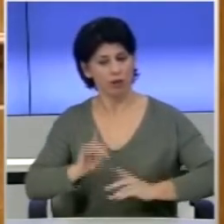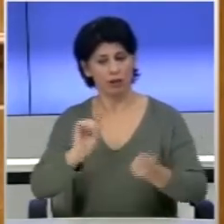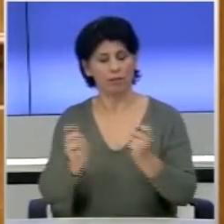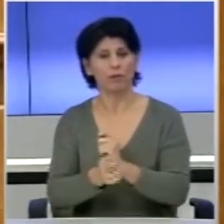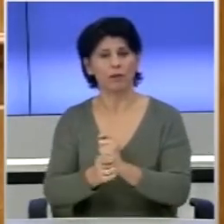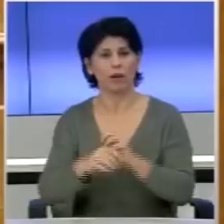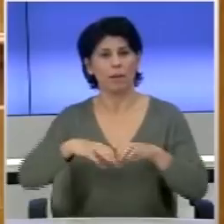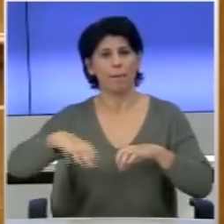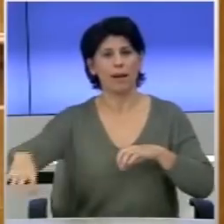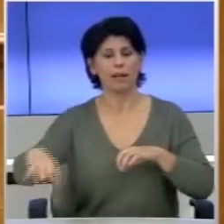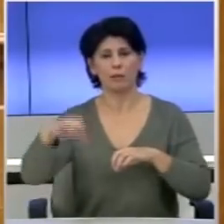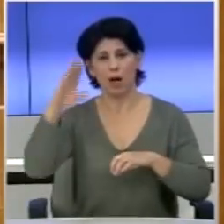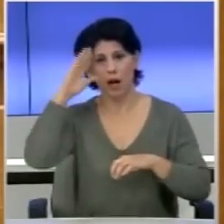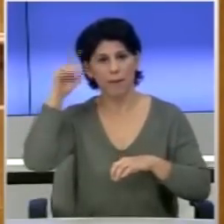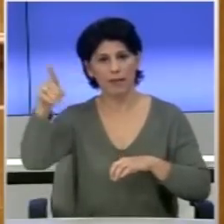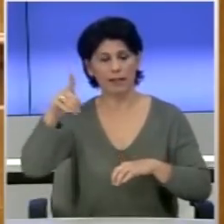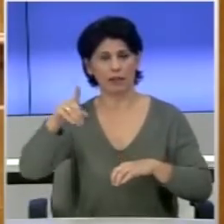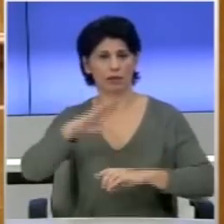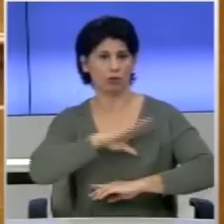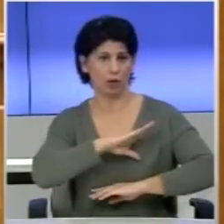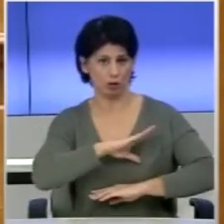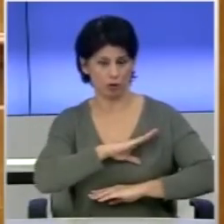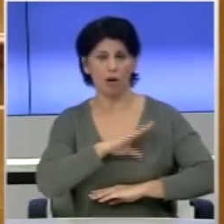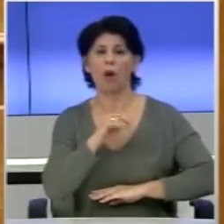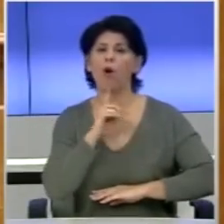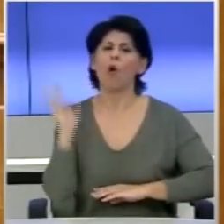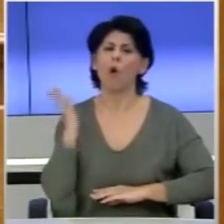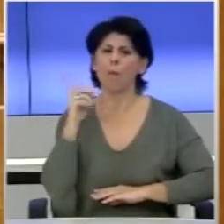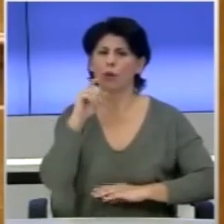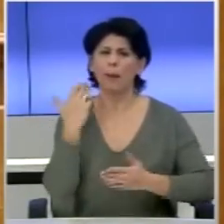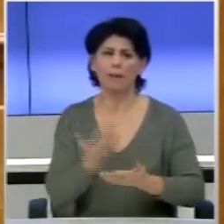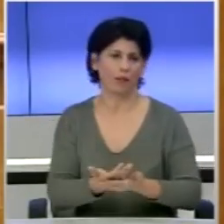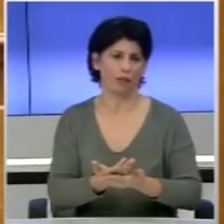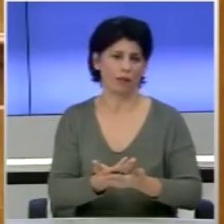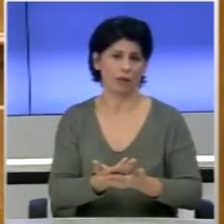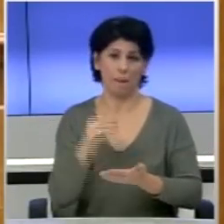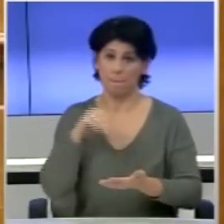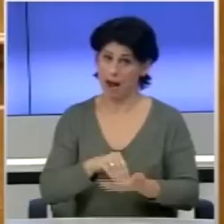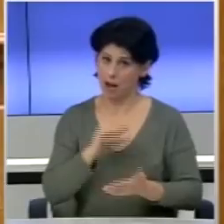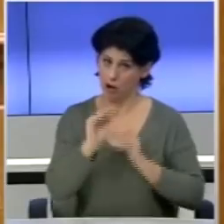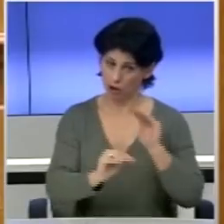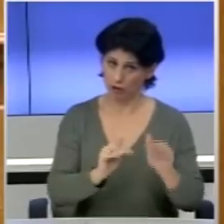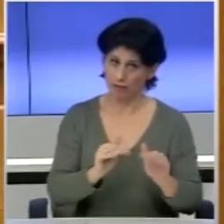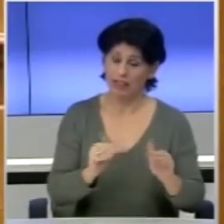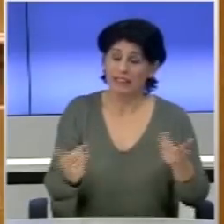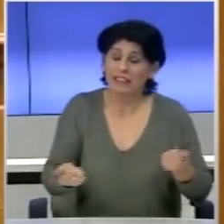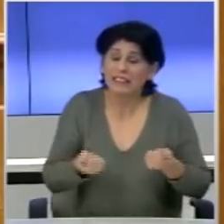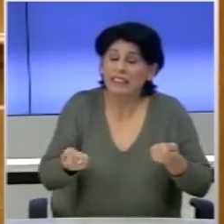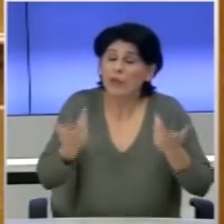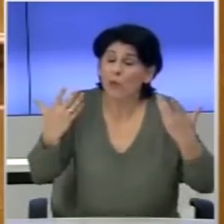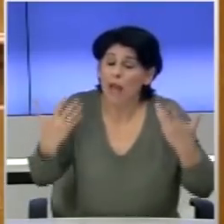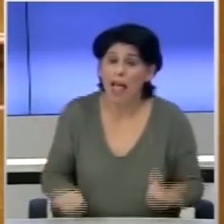σε παράρτημα των αμερικάνικων ενόπλων δυνάμεων όποτε απαιτηθεί. Ξαναρωτάμε, τι δουλειά